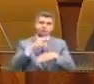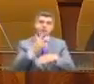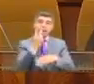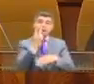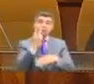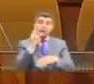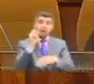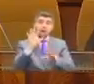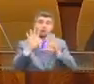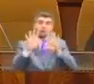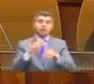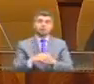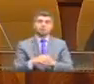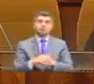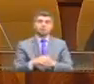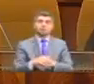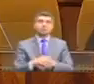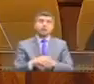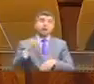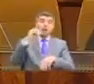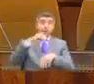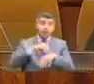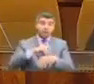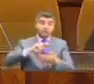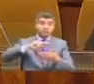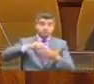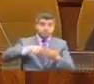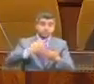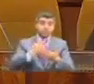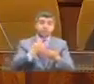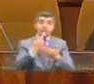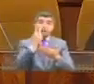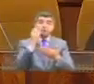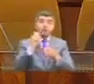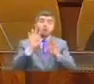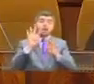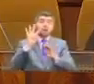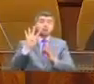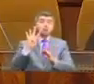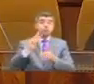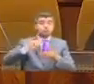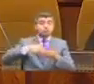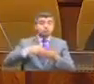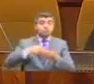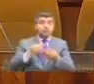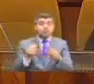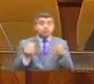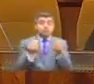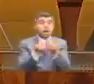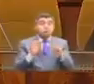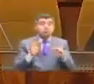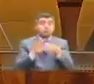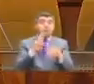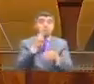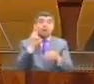2010 اعاده التوقيع ديالها في 2014 وتوقعت امام انظار جلاله الملك اللي بموجبها